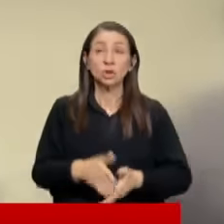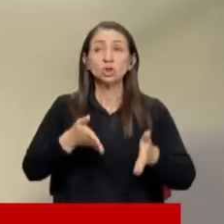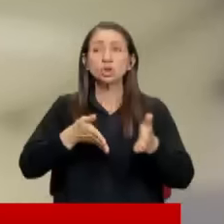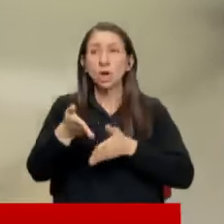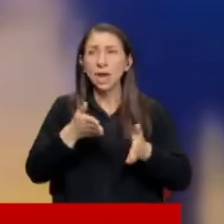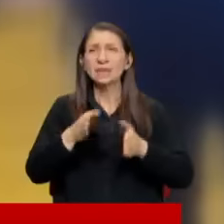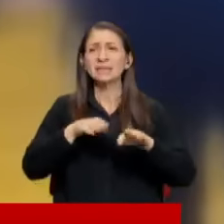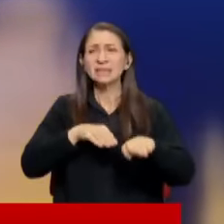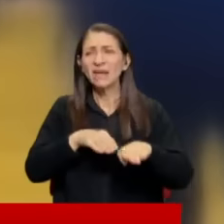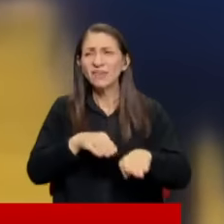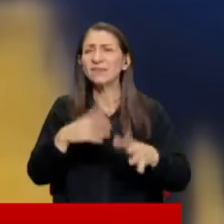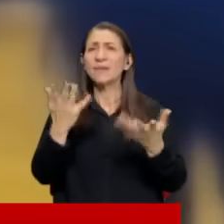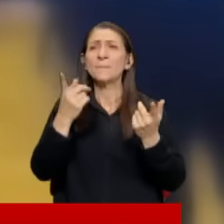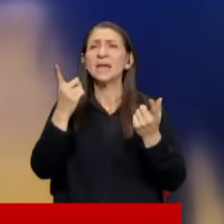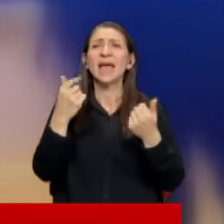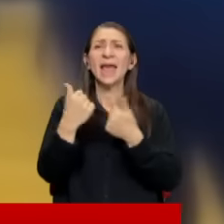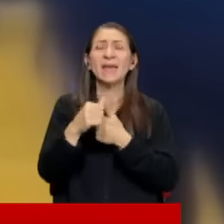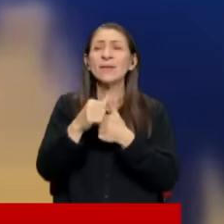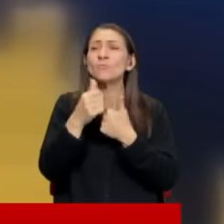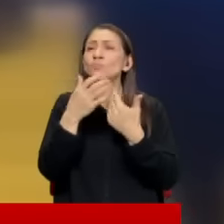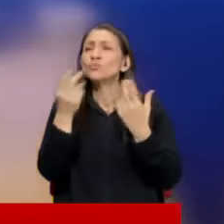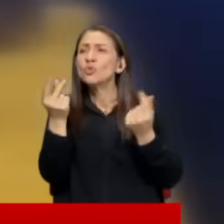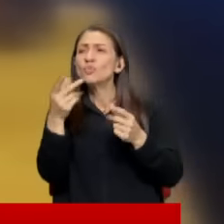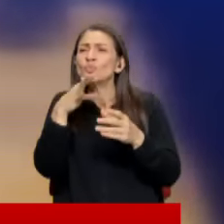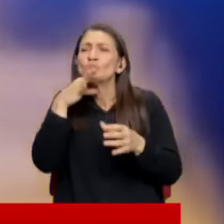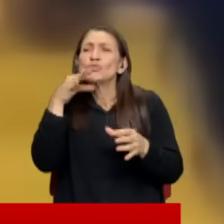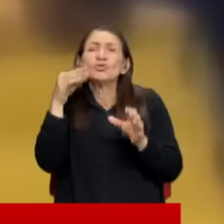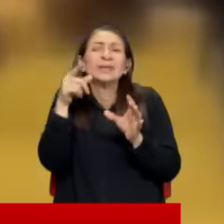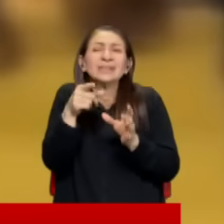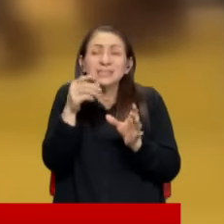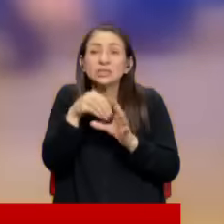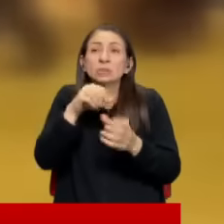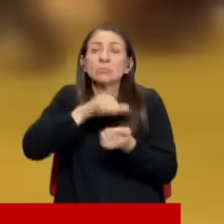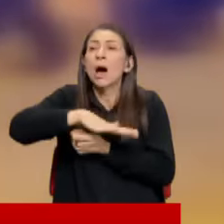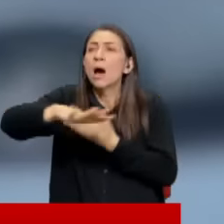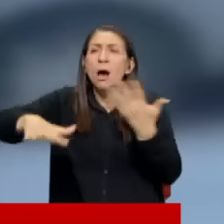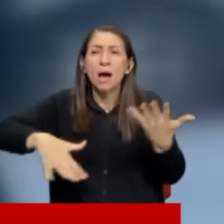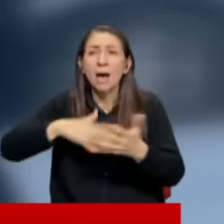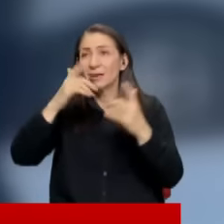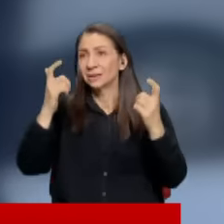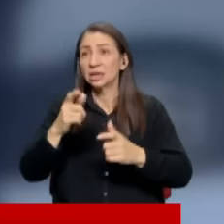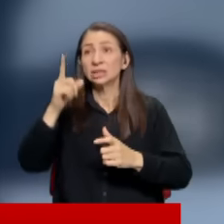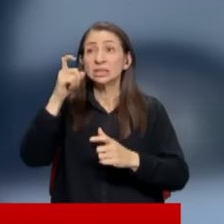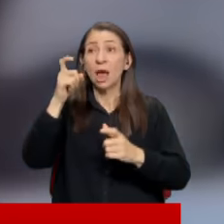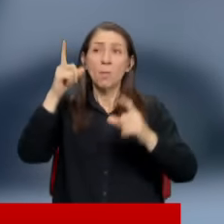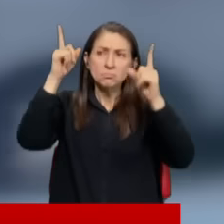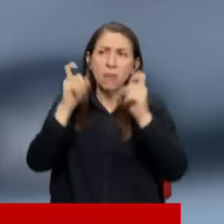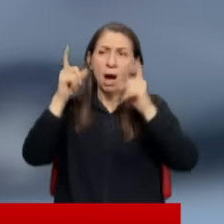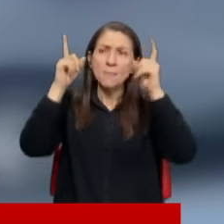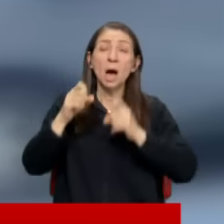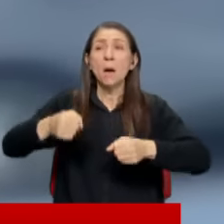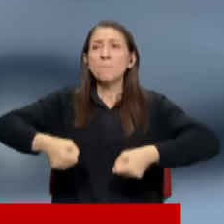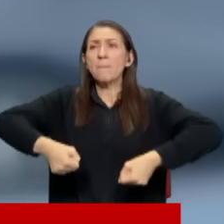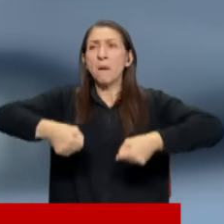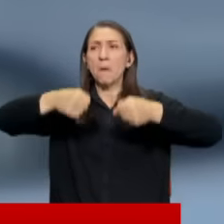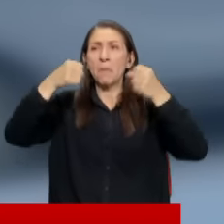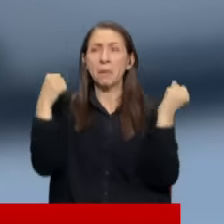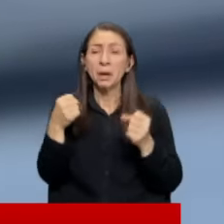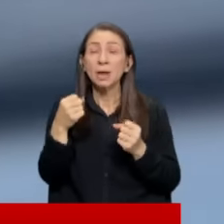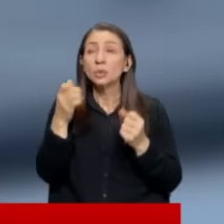Sokakta, trafikte ya da bir çiftin en mutlu günü olan düğünlerinde şiddet her yerde. Silahlar patlıyor, yumruklar